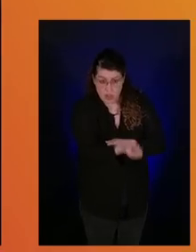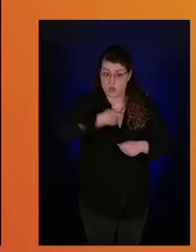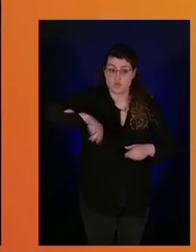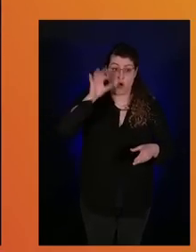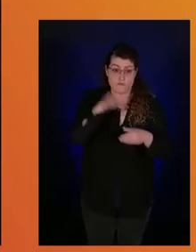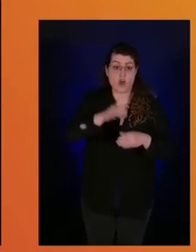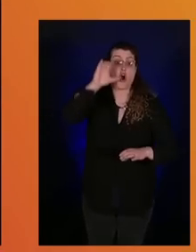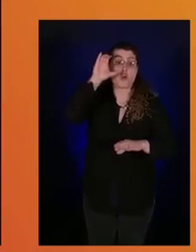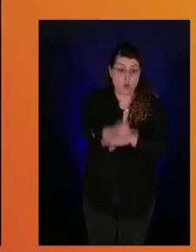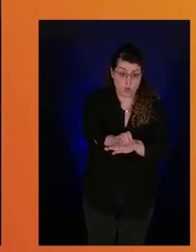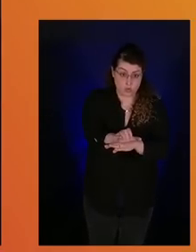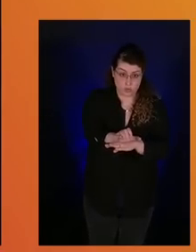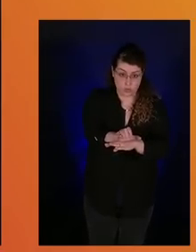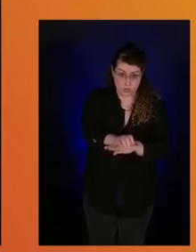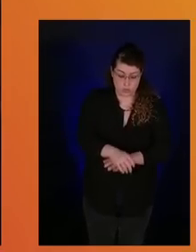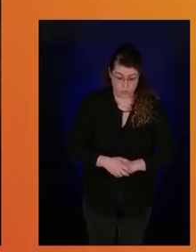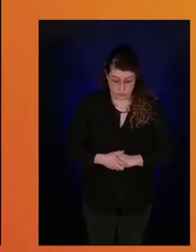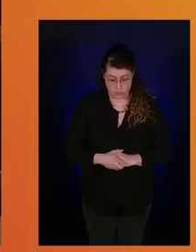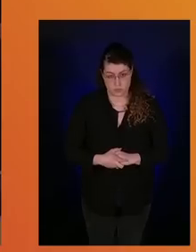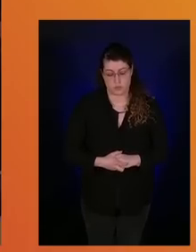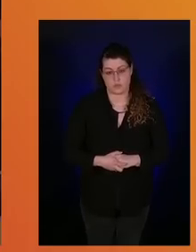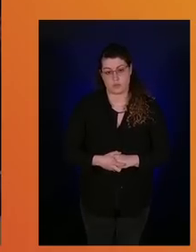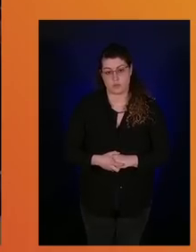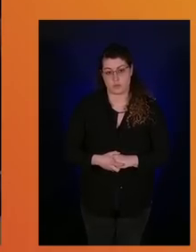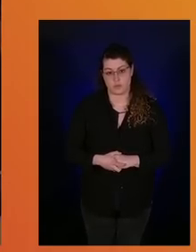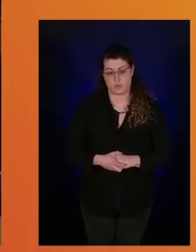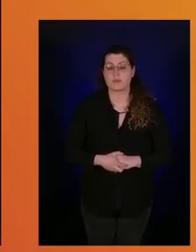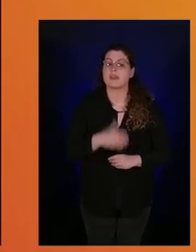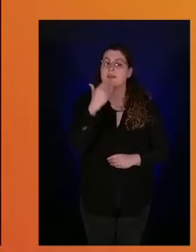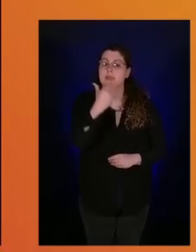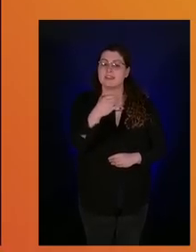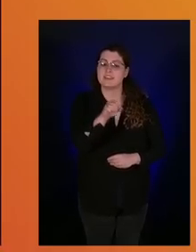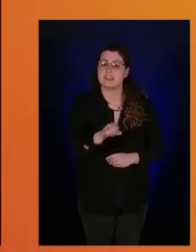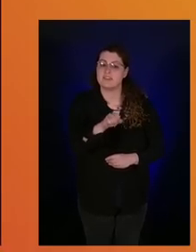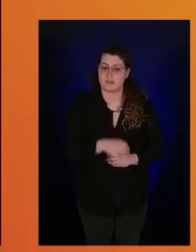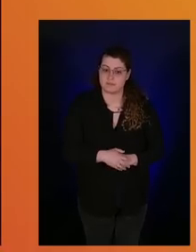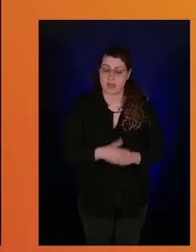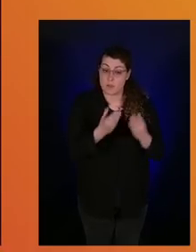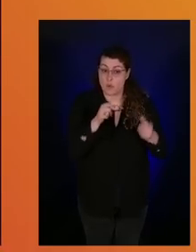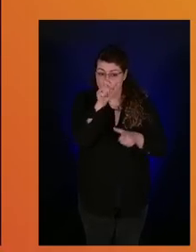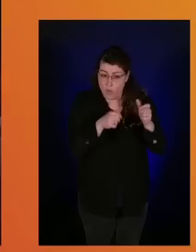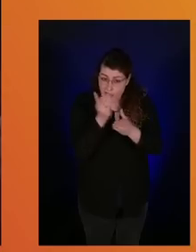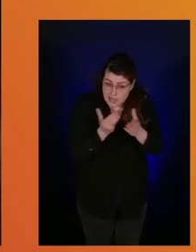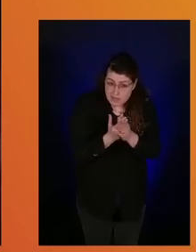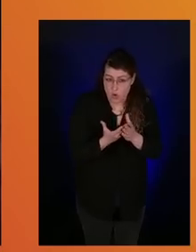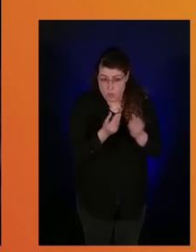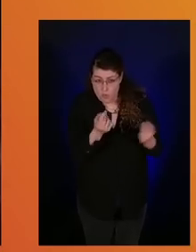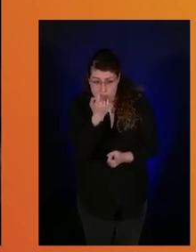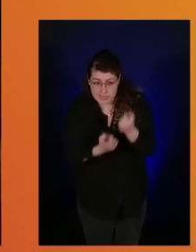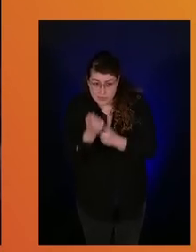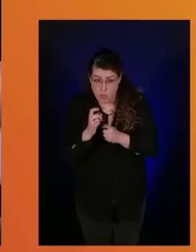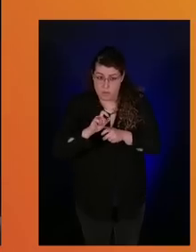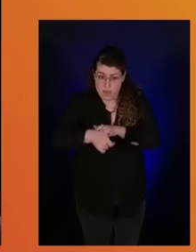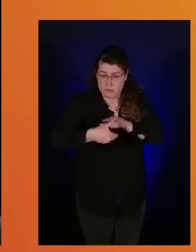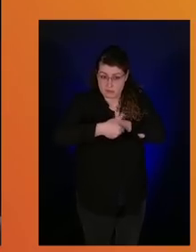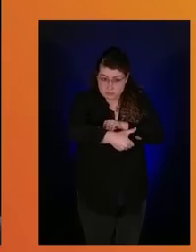voterons contre. Merci Sylvie. beaucoup d'intervenants, beaucoup de questions. Avant de donner la parole